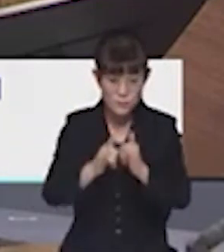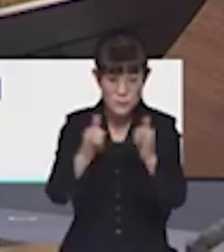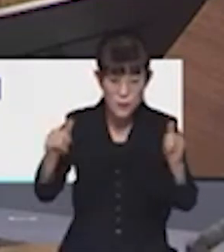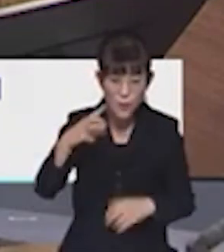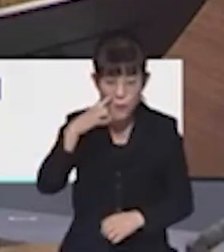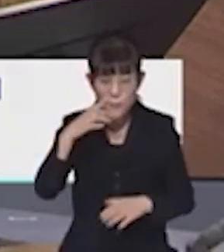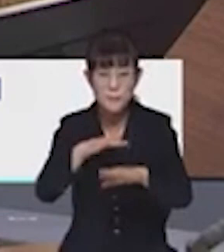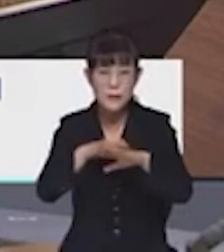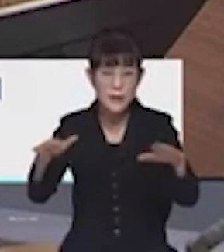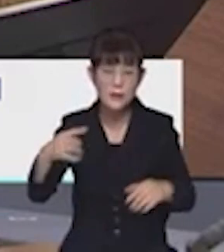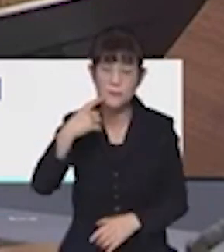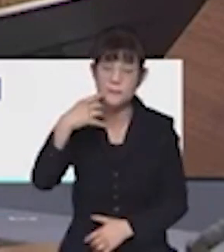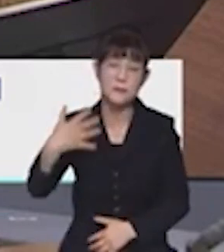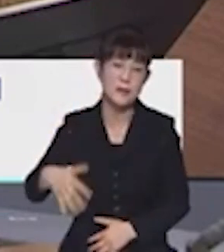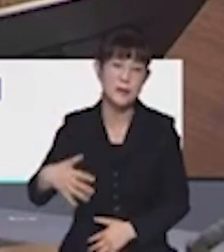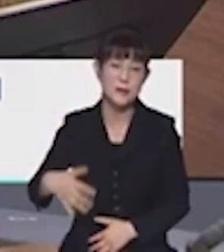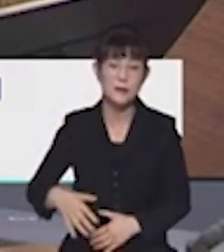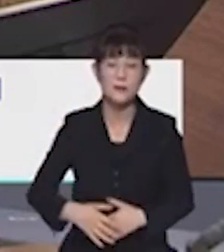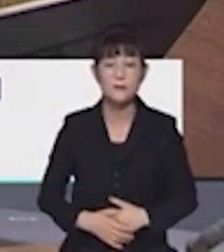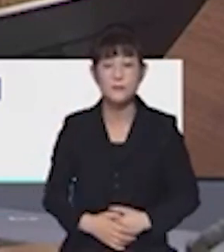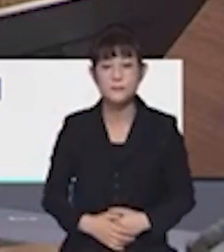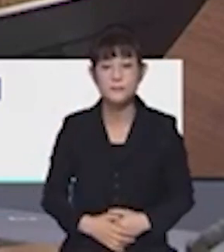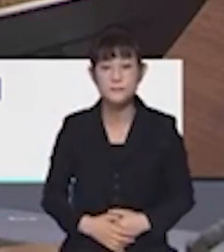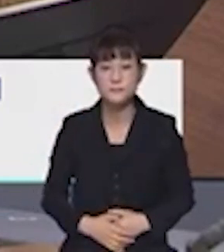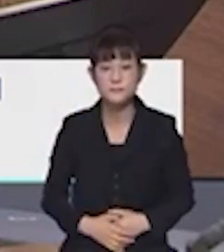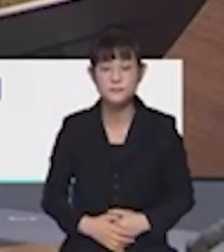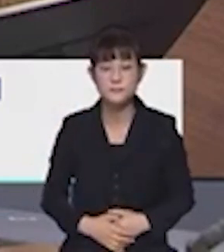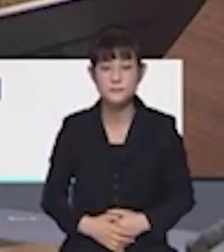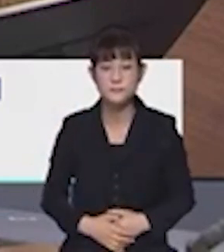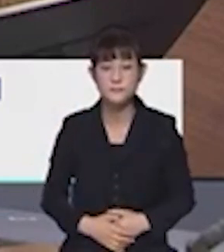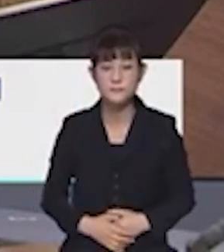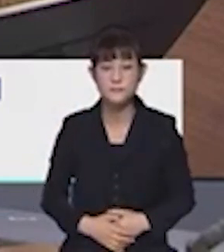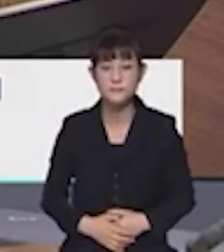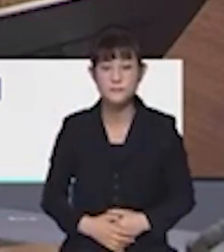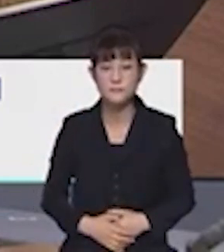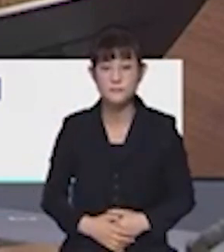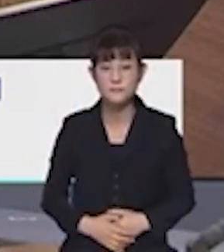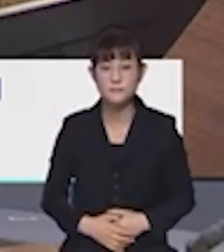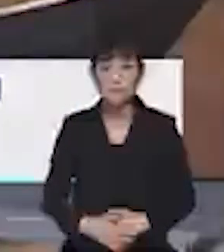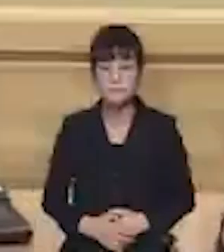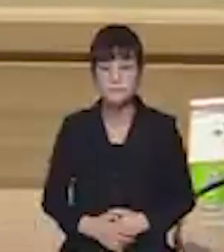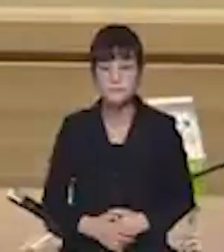해소하기에는 역부족이었다는 평가입니다. 임경섭 기자가 보도합니다.